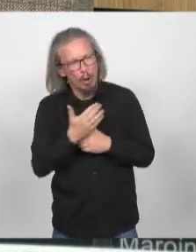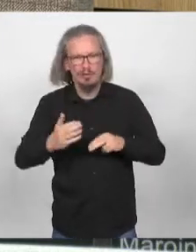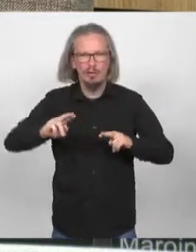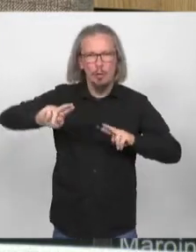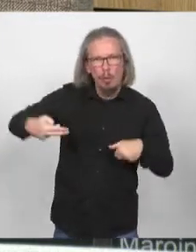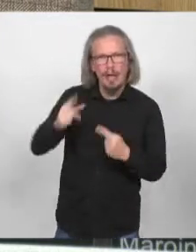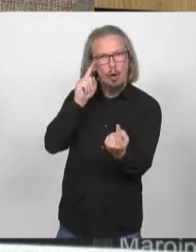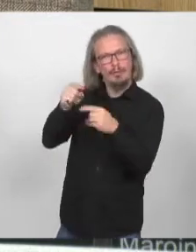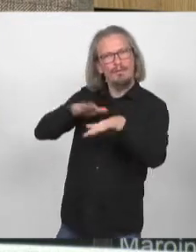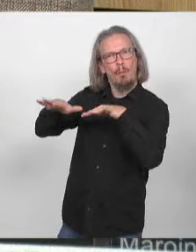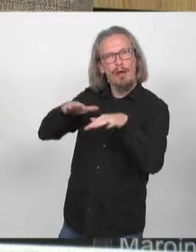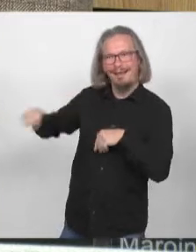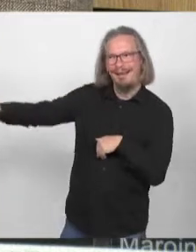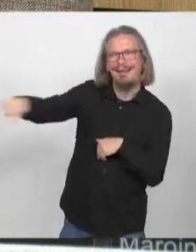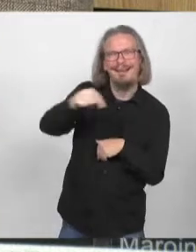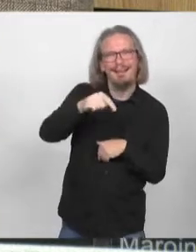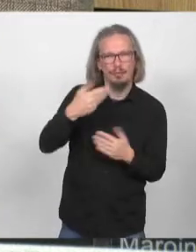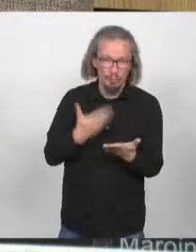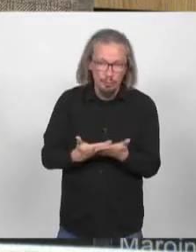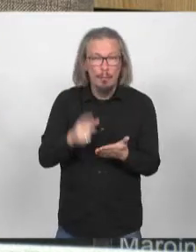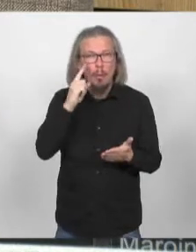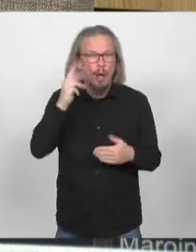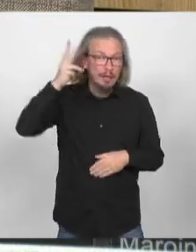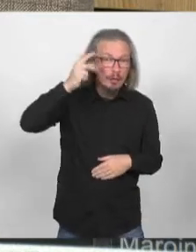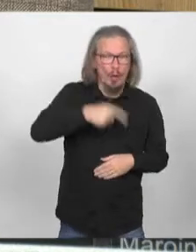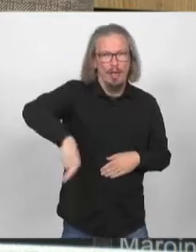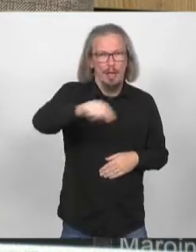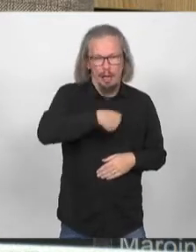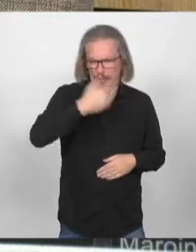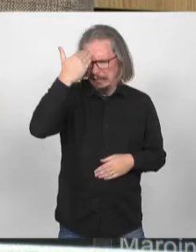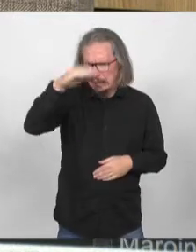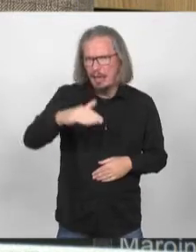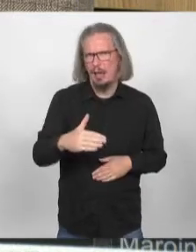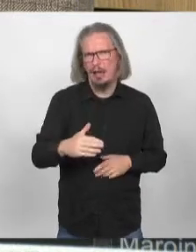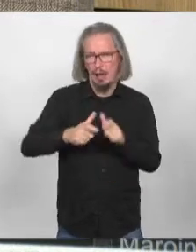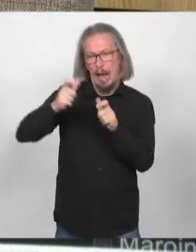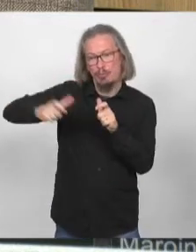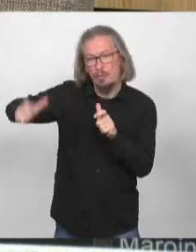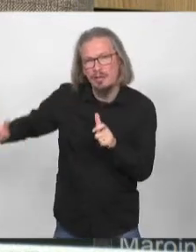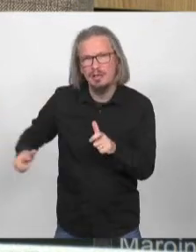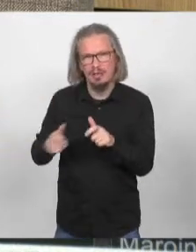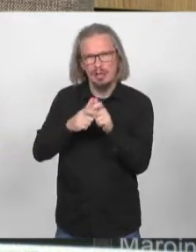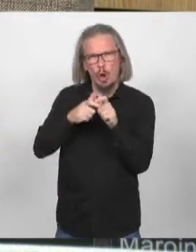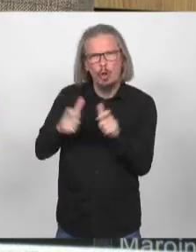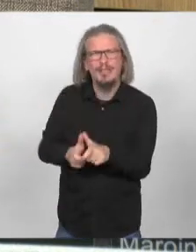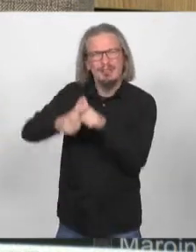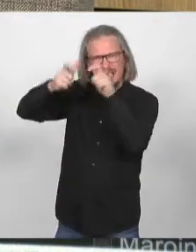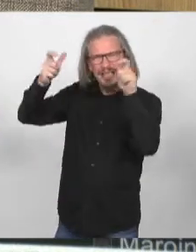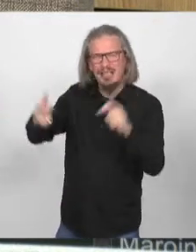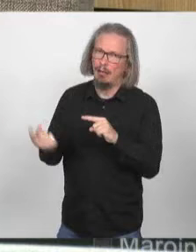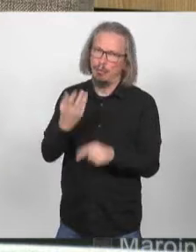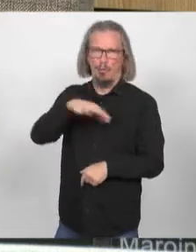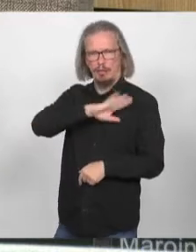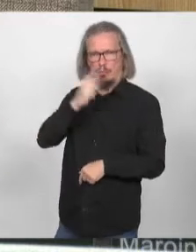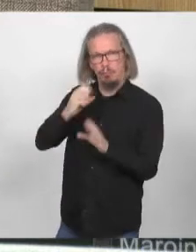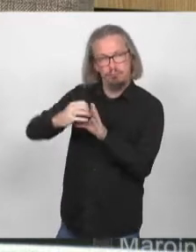moyens dans un contexte où les citoyens sont de plus en plus conscients du poids des industries et grandes entreprises dans les émissions de